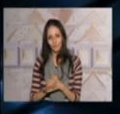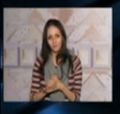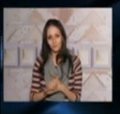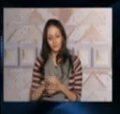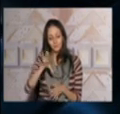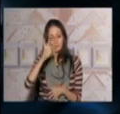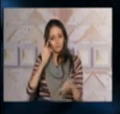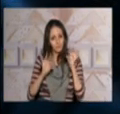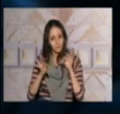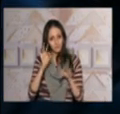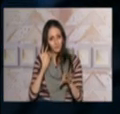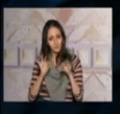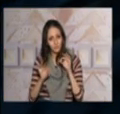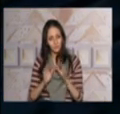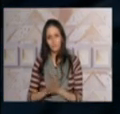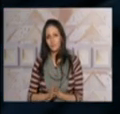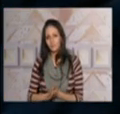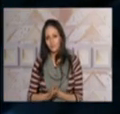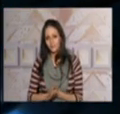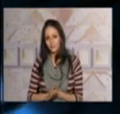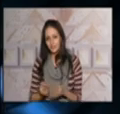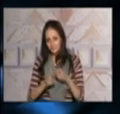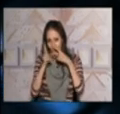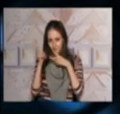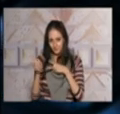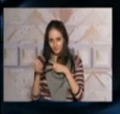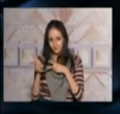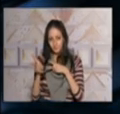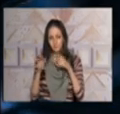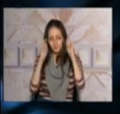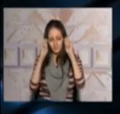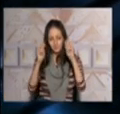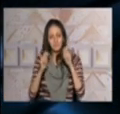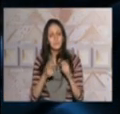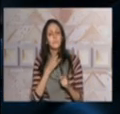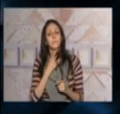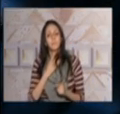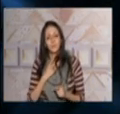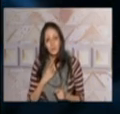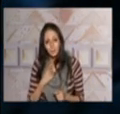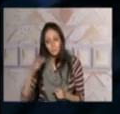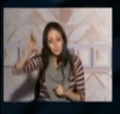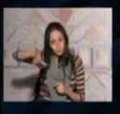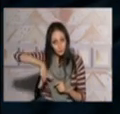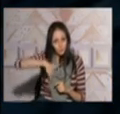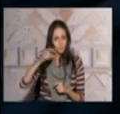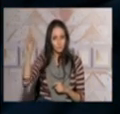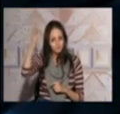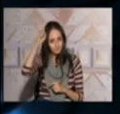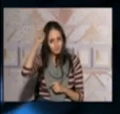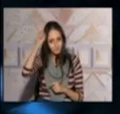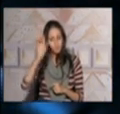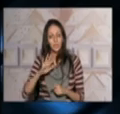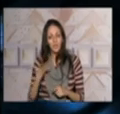اختياري، وعاده السائحين بصفه عامه بيقبلوا عليها جدا، لانها طبعا خبره قويه جدا يستفيد بيها في